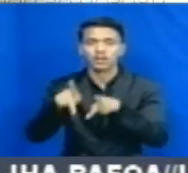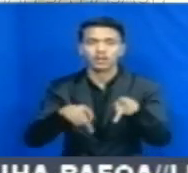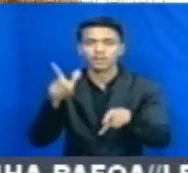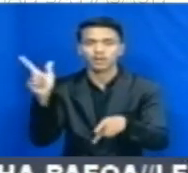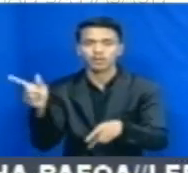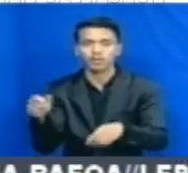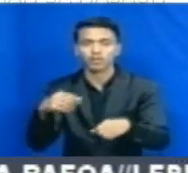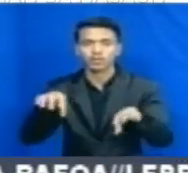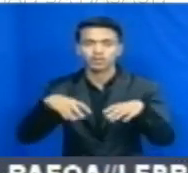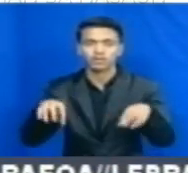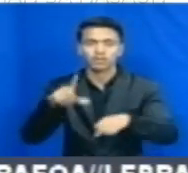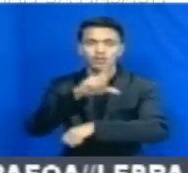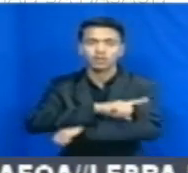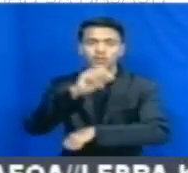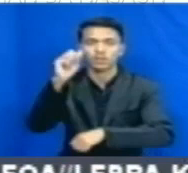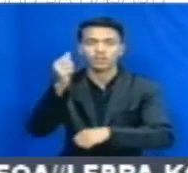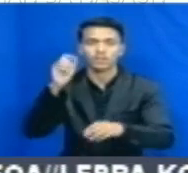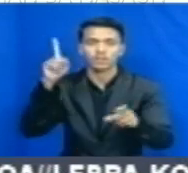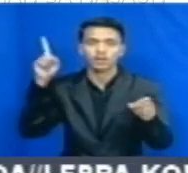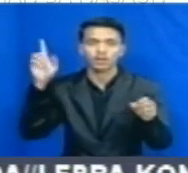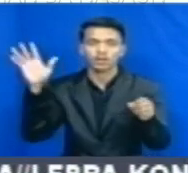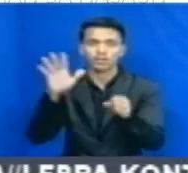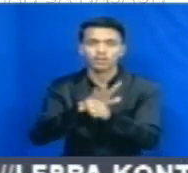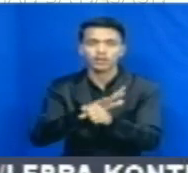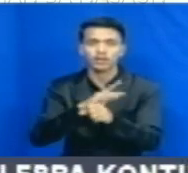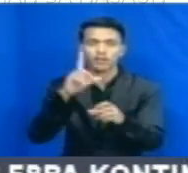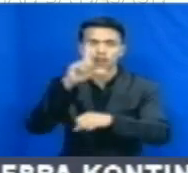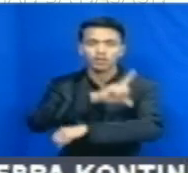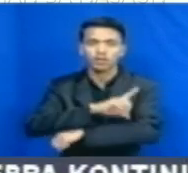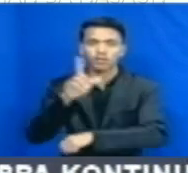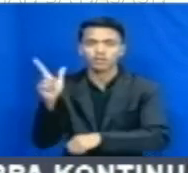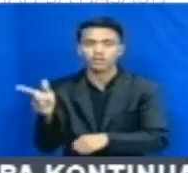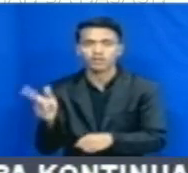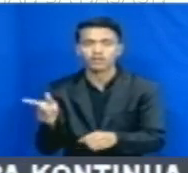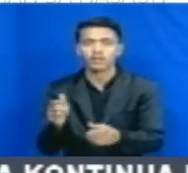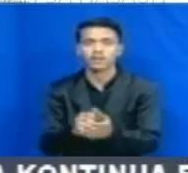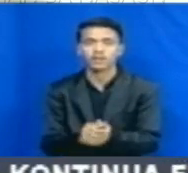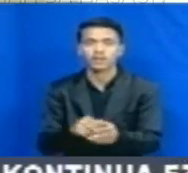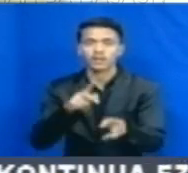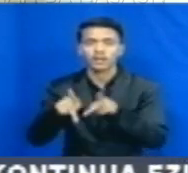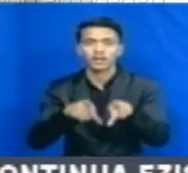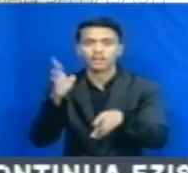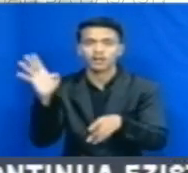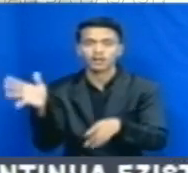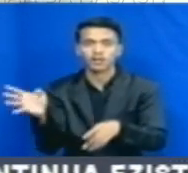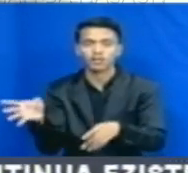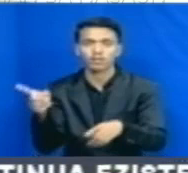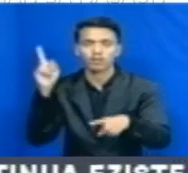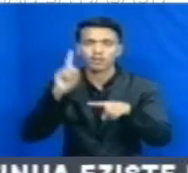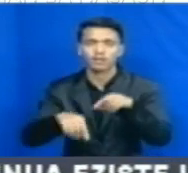emeronulu servis ba lorong sanulu para completa 20 dias nega emahat nulu mas labele servis ba 40